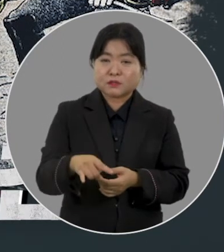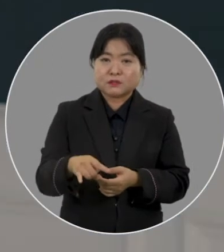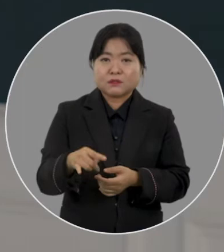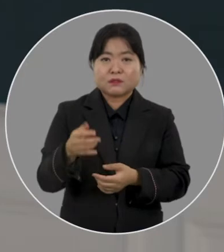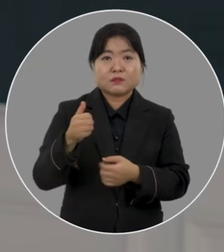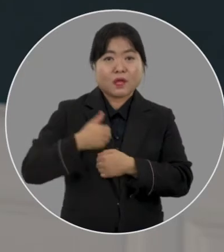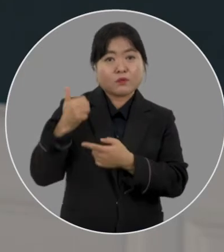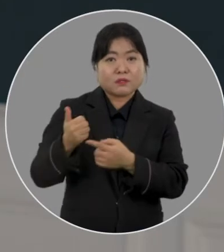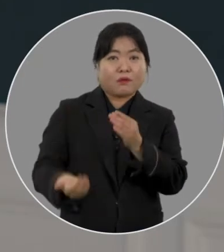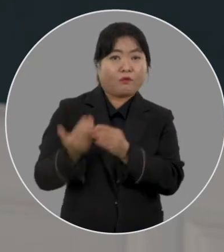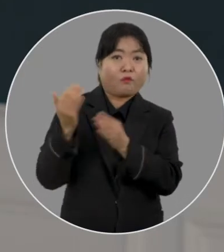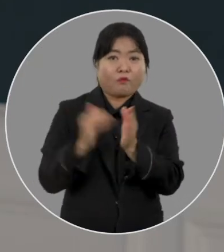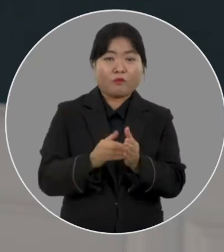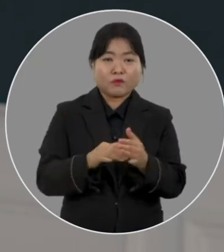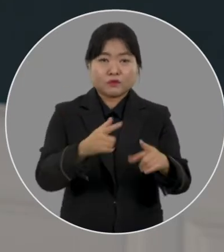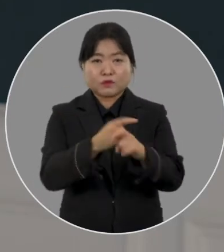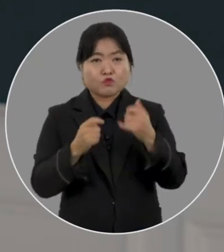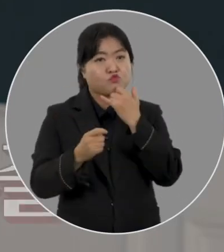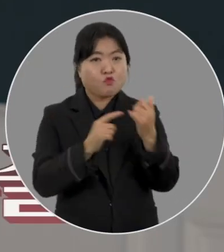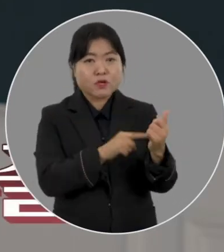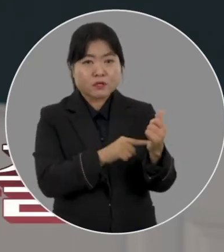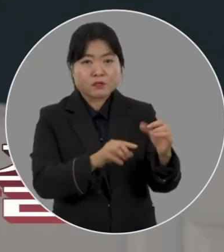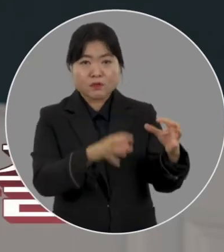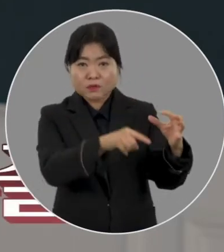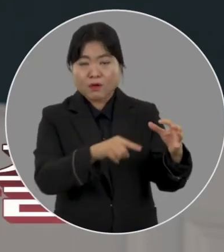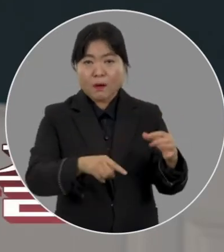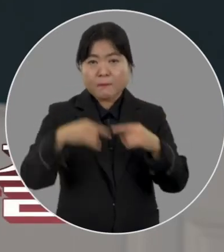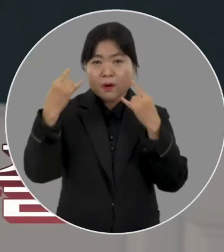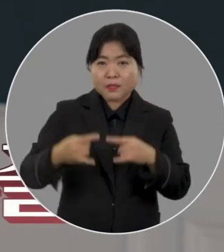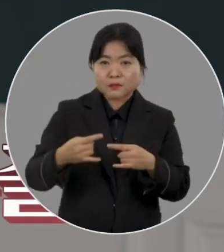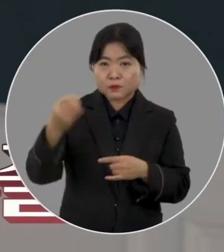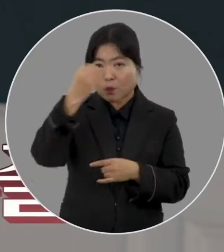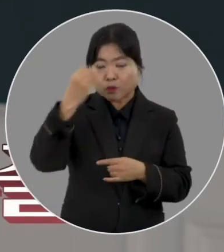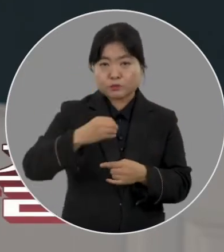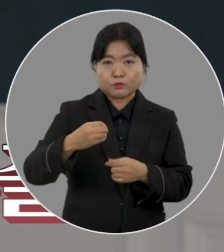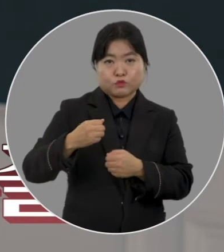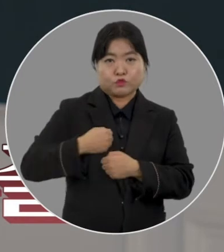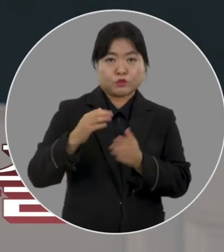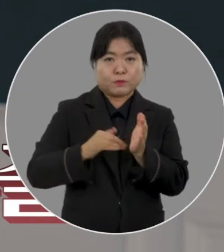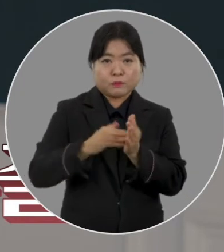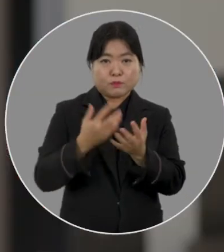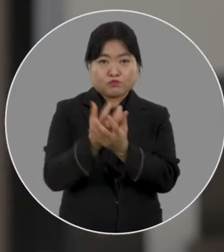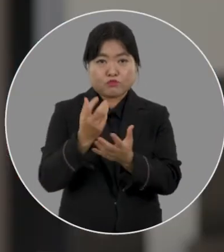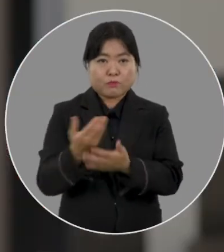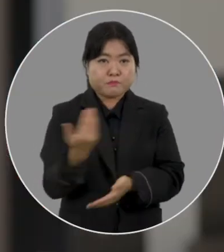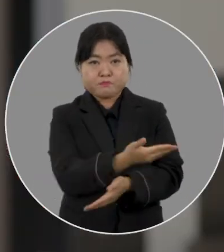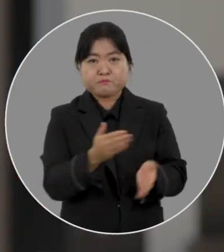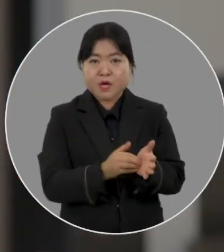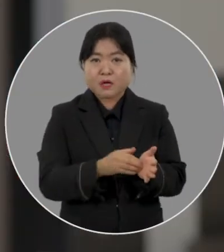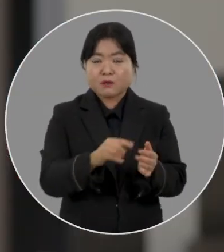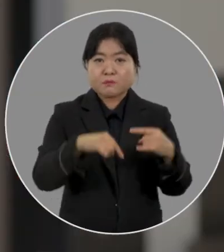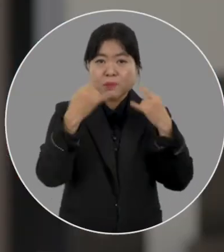일어납니다. 바로 적국인 독일 대사관에서 프랑스 고급 군 기밀 문서가 유출됐는데 이것은